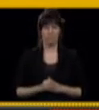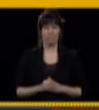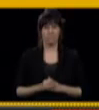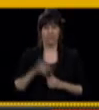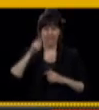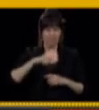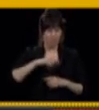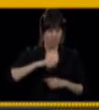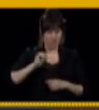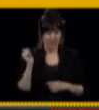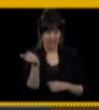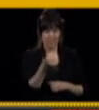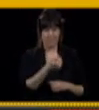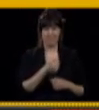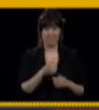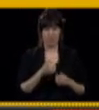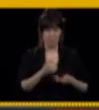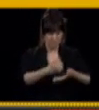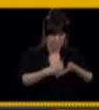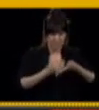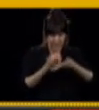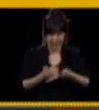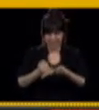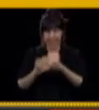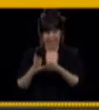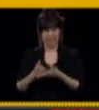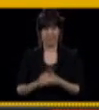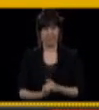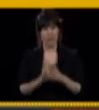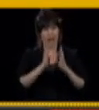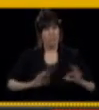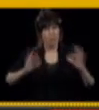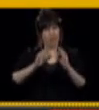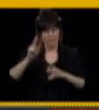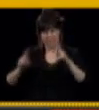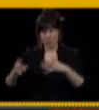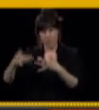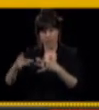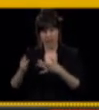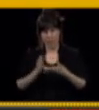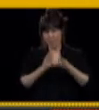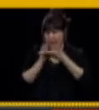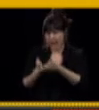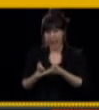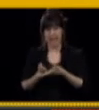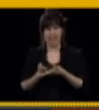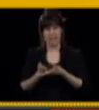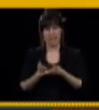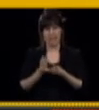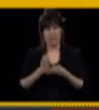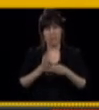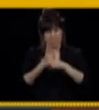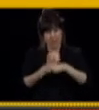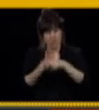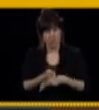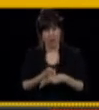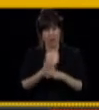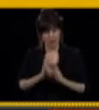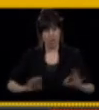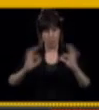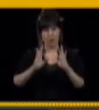là on doit continuer de s'occuper de nos personnes vulnérables puis bon il peut avoir des corps